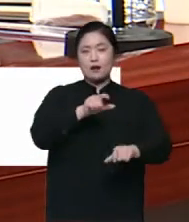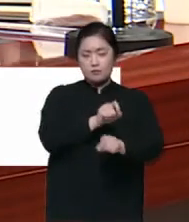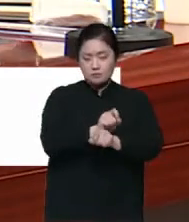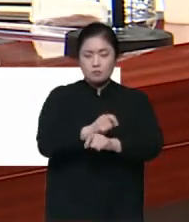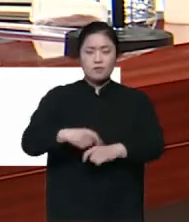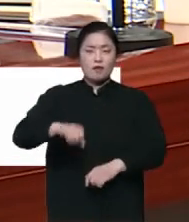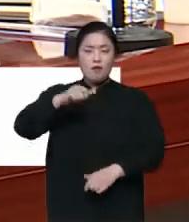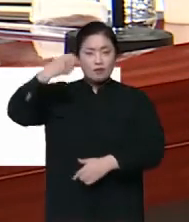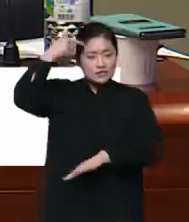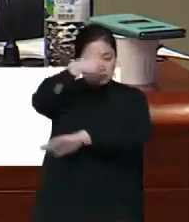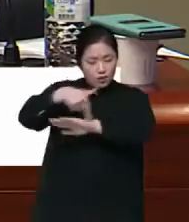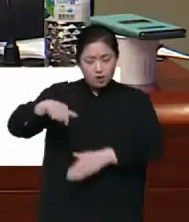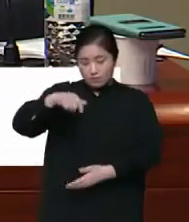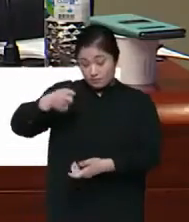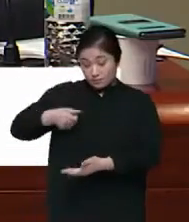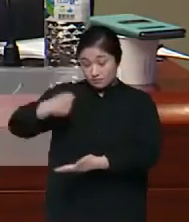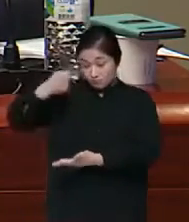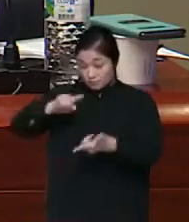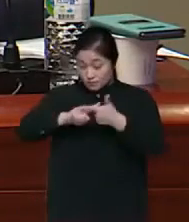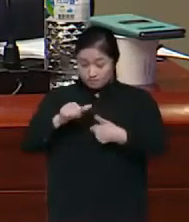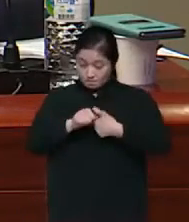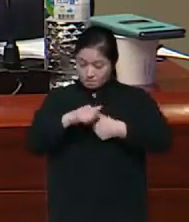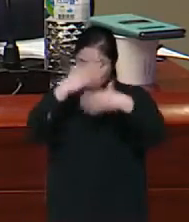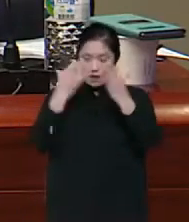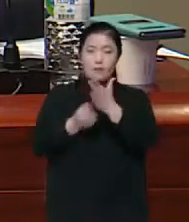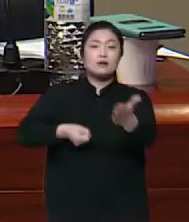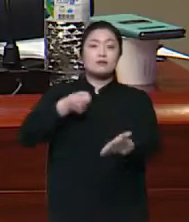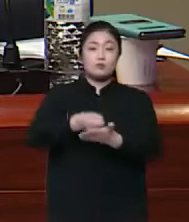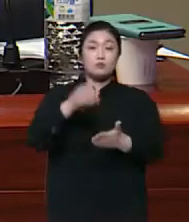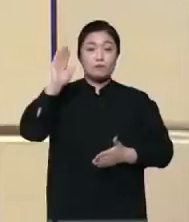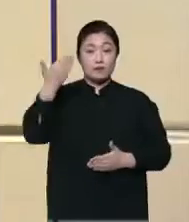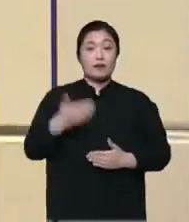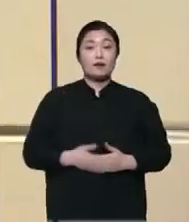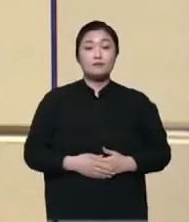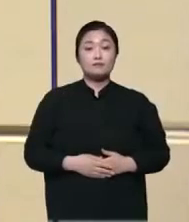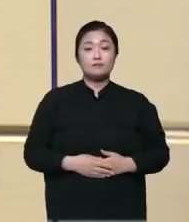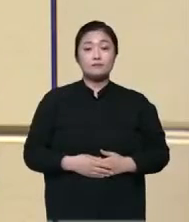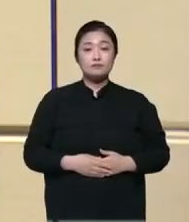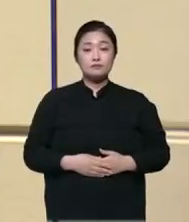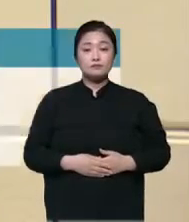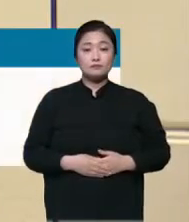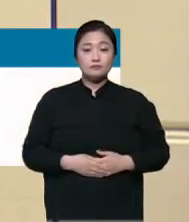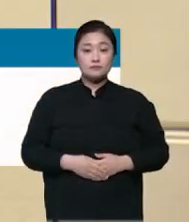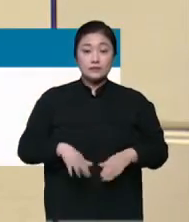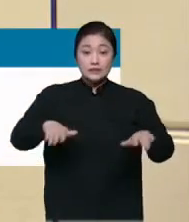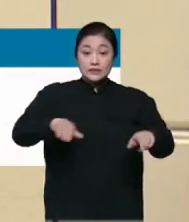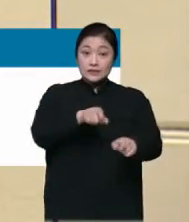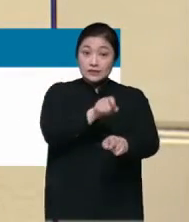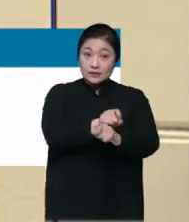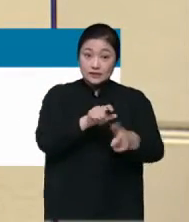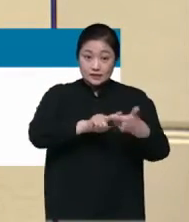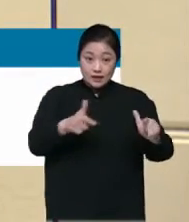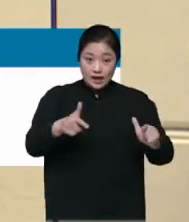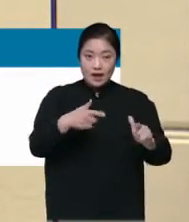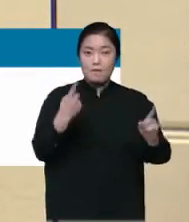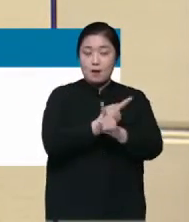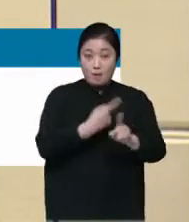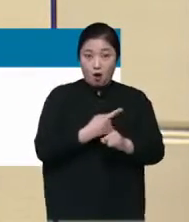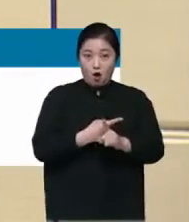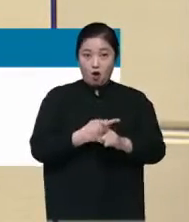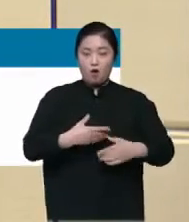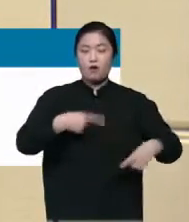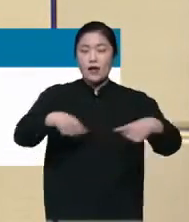기재부와 협의를 거쳐 최종 확정됩니다. 이 직제 개편에서 행안부하고 협의해서 이